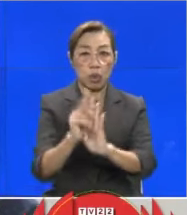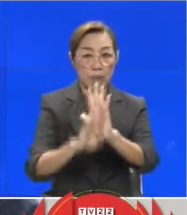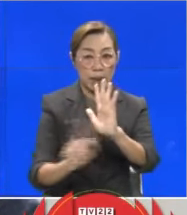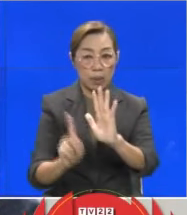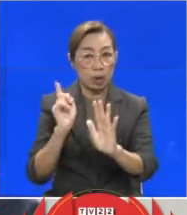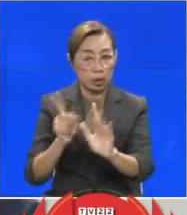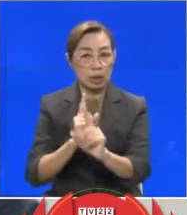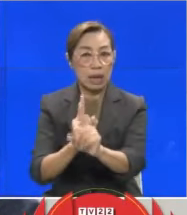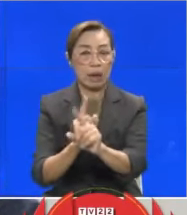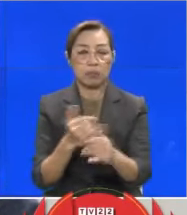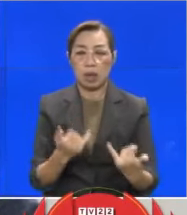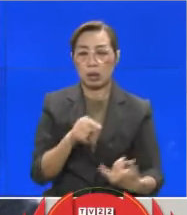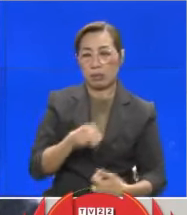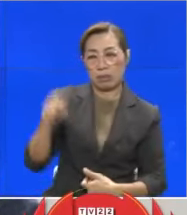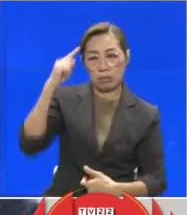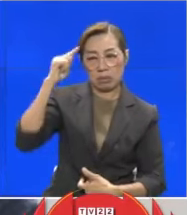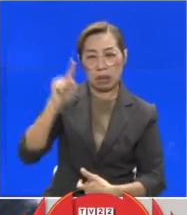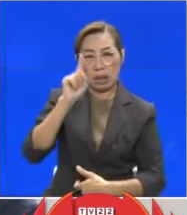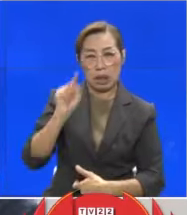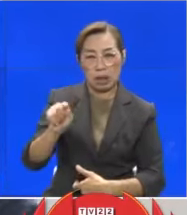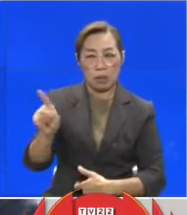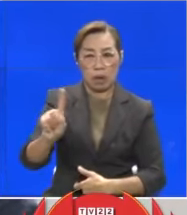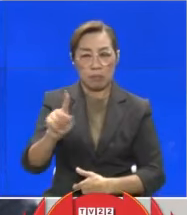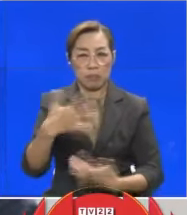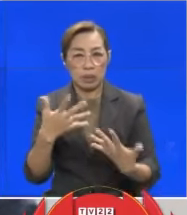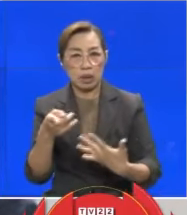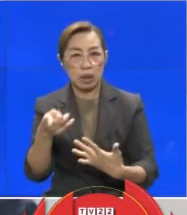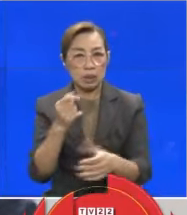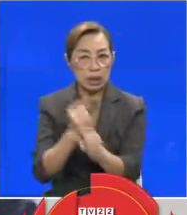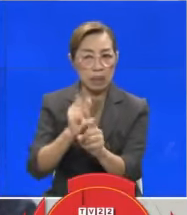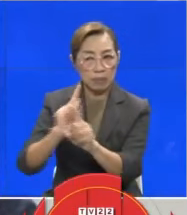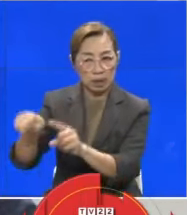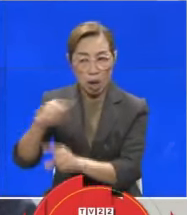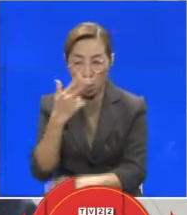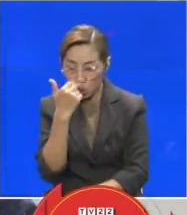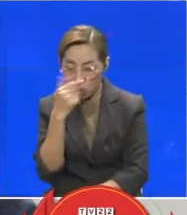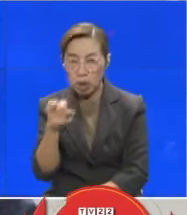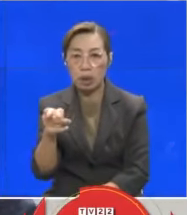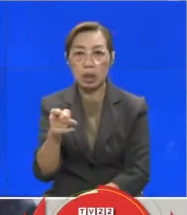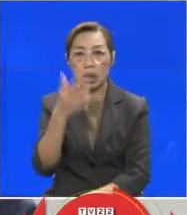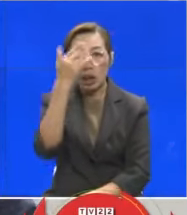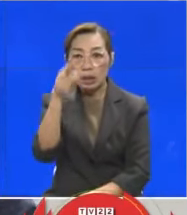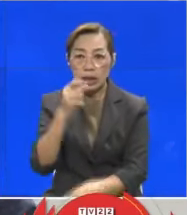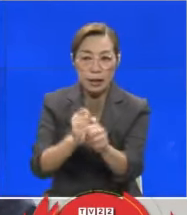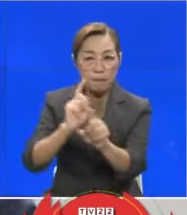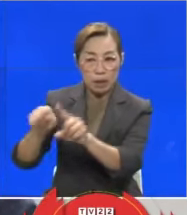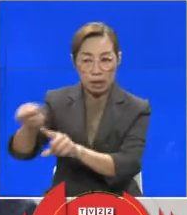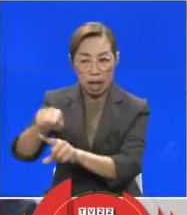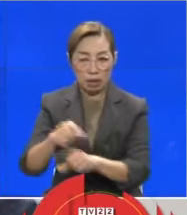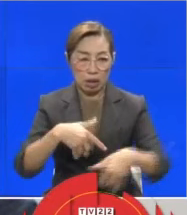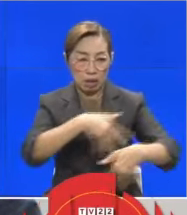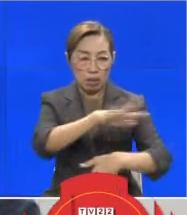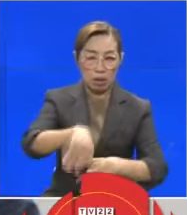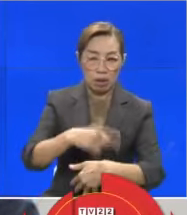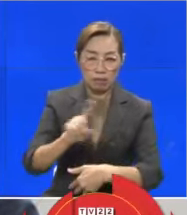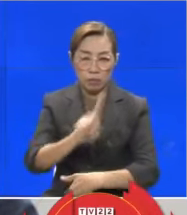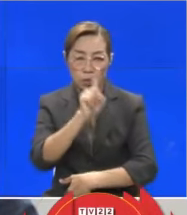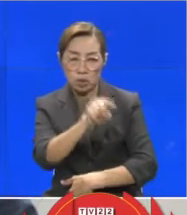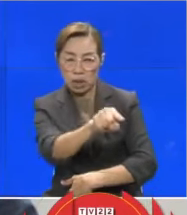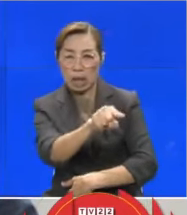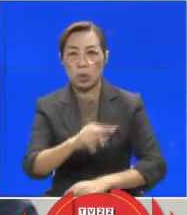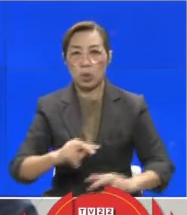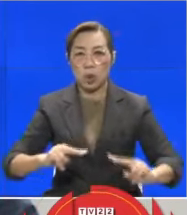นะข้อกังวลต่างๆในการเคลื่อนไหวคุณทักษิณก็จะต้องพิจารณาอย่างรอบคอบเพราะว่าสังคมนั้นกำลังตั้งคำถามในกระบวนการยุติธ